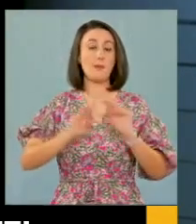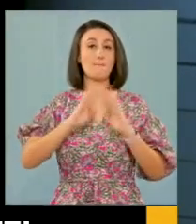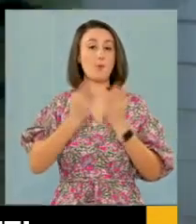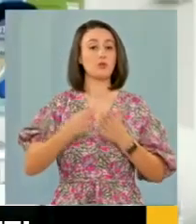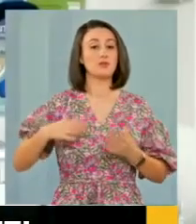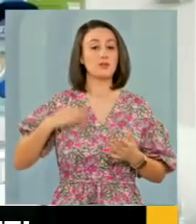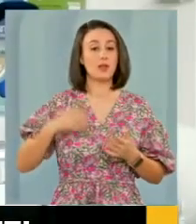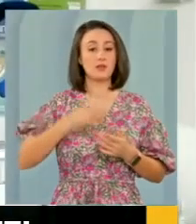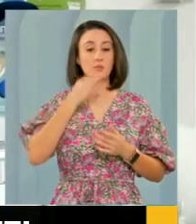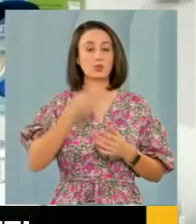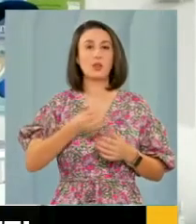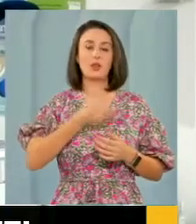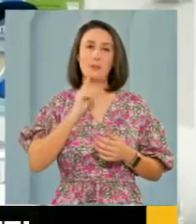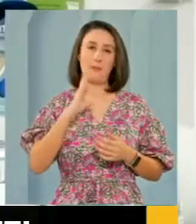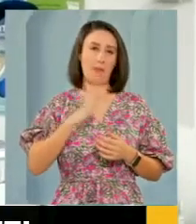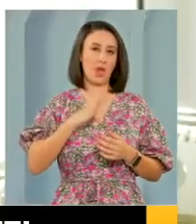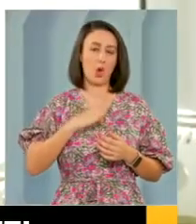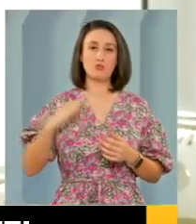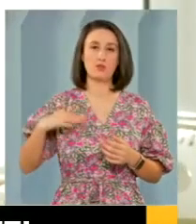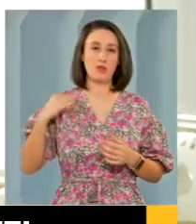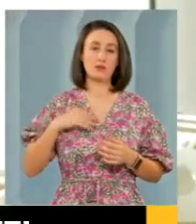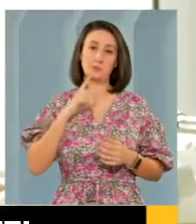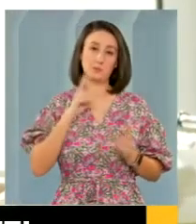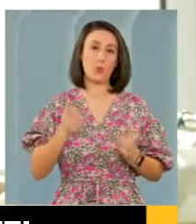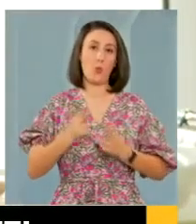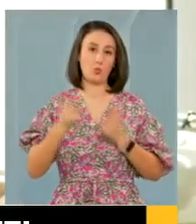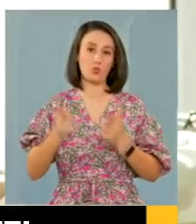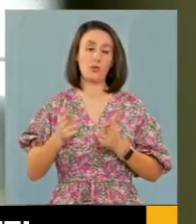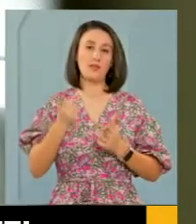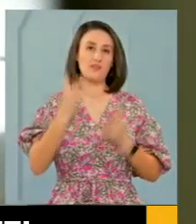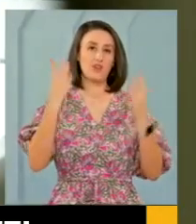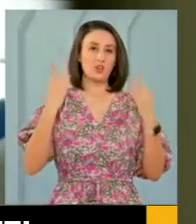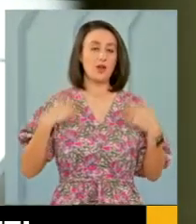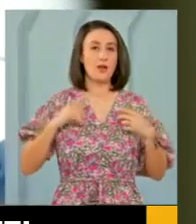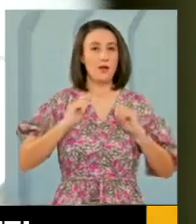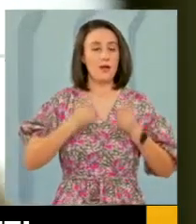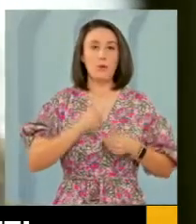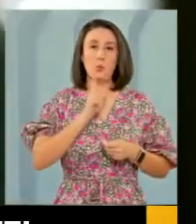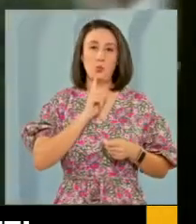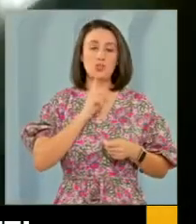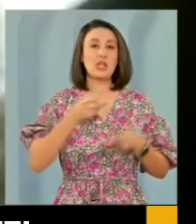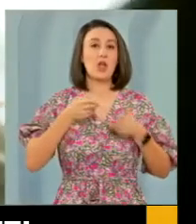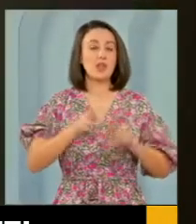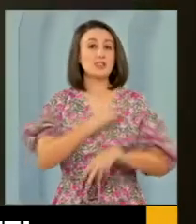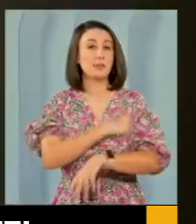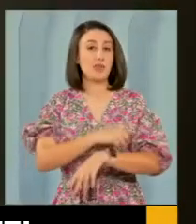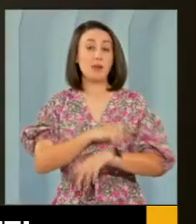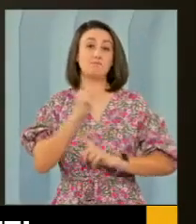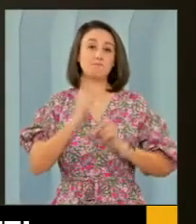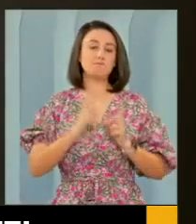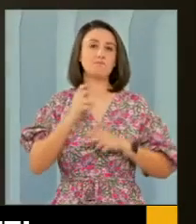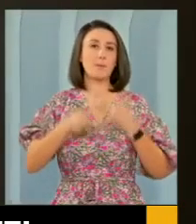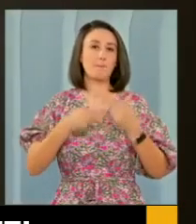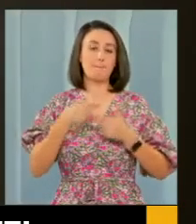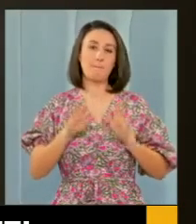care a precizat că riscul sanitar la nivel mondial este moderat. Din fericire, au fost raportate și puține spitalizări. Despre o posibilă pandemie